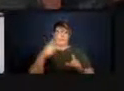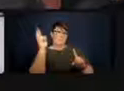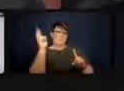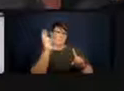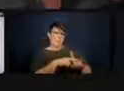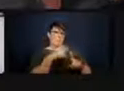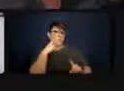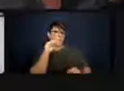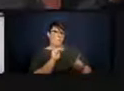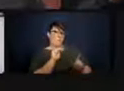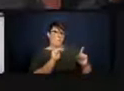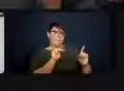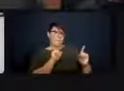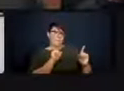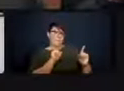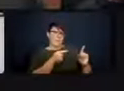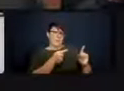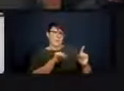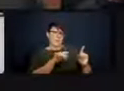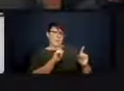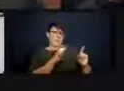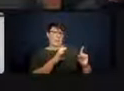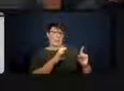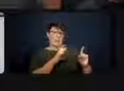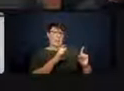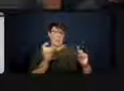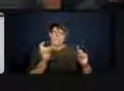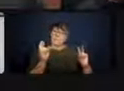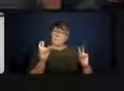قرارات حول هذا الموضوع. و